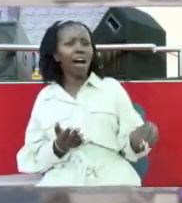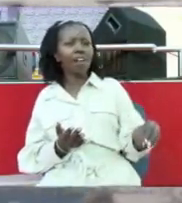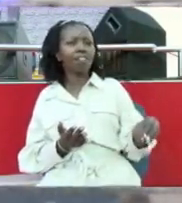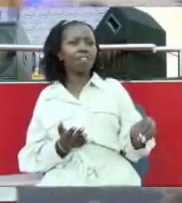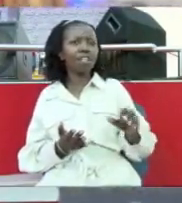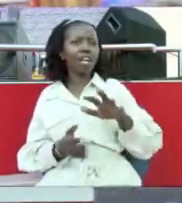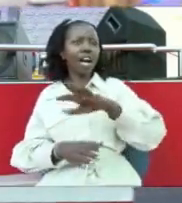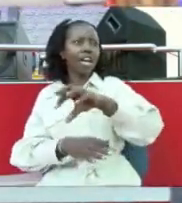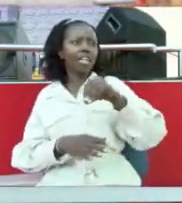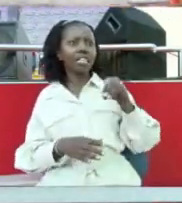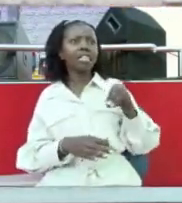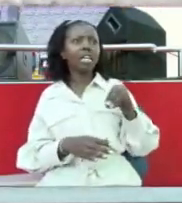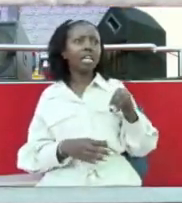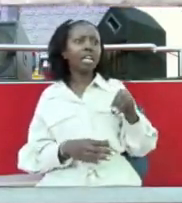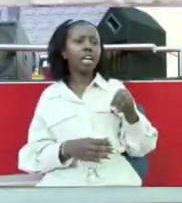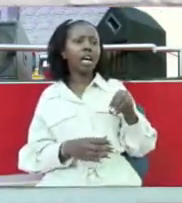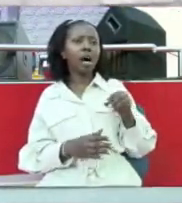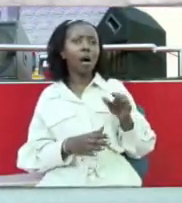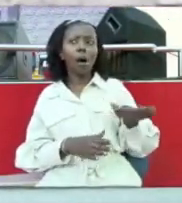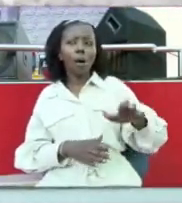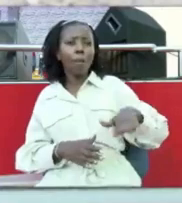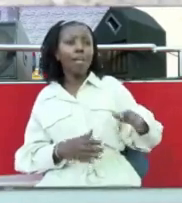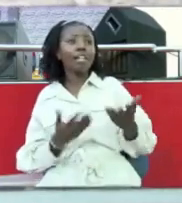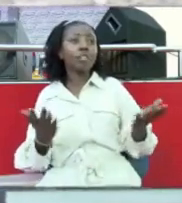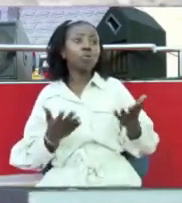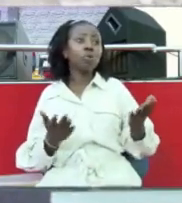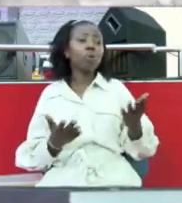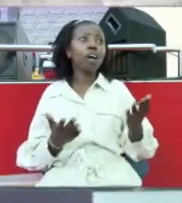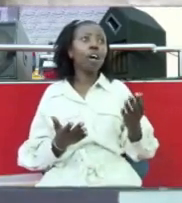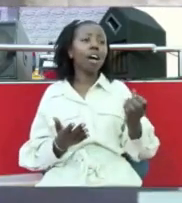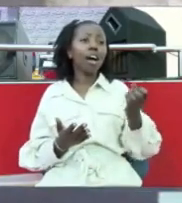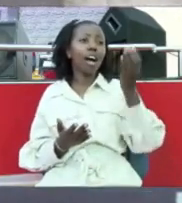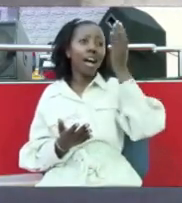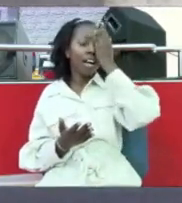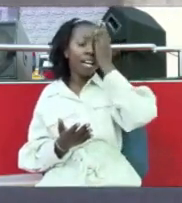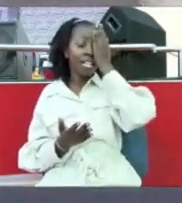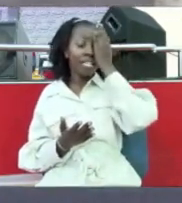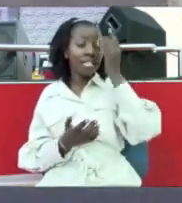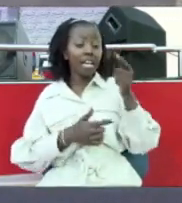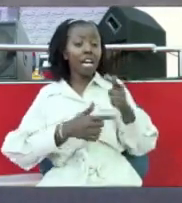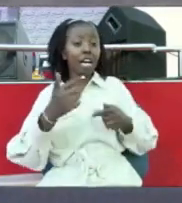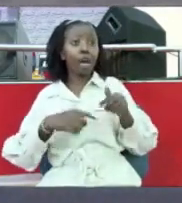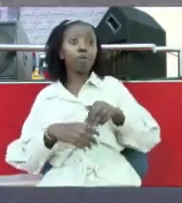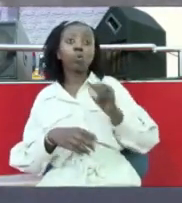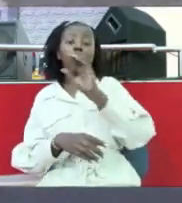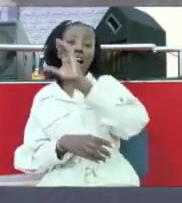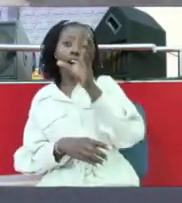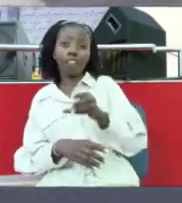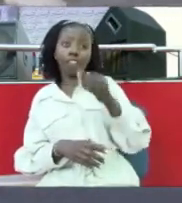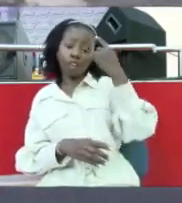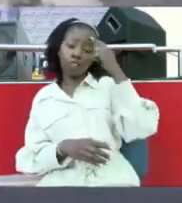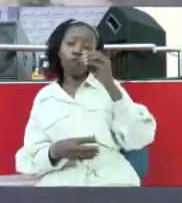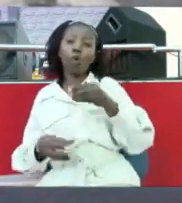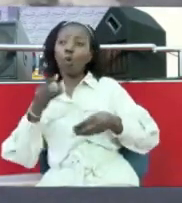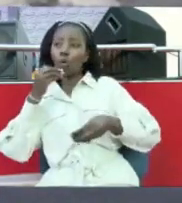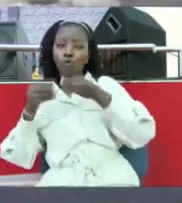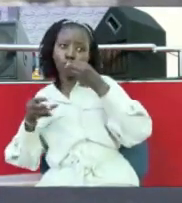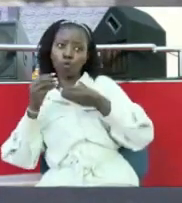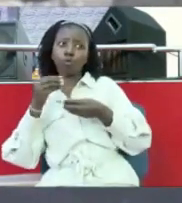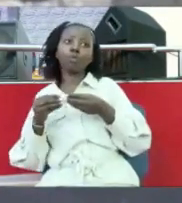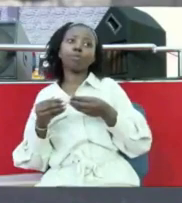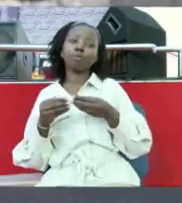their position where Israel would come to Africa for food. Ya kwamba Afrika itakuwa na hali ambapo Israel